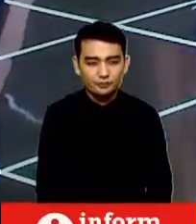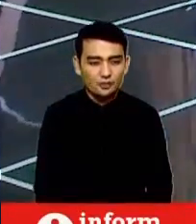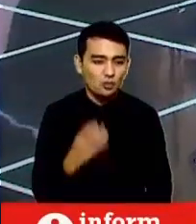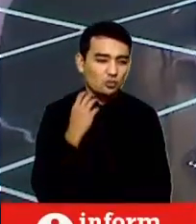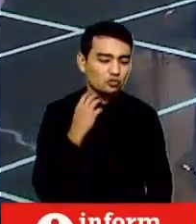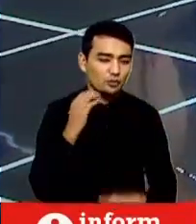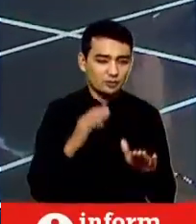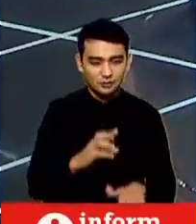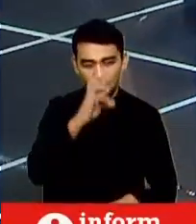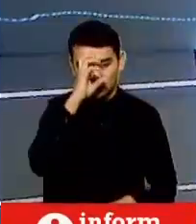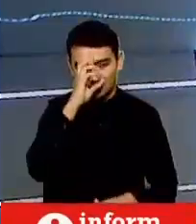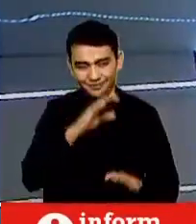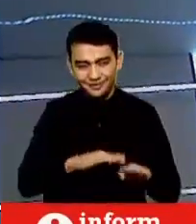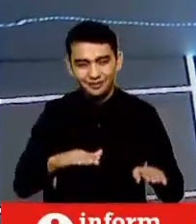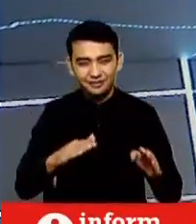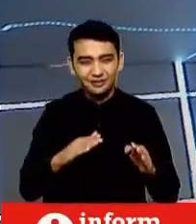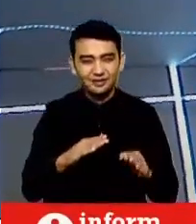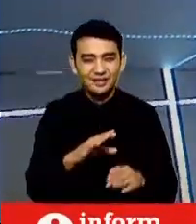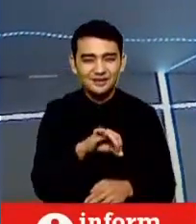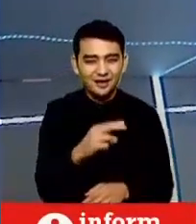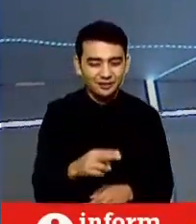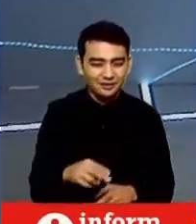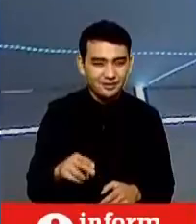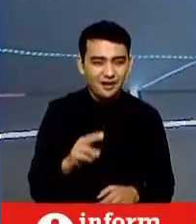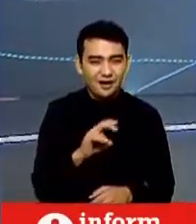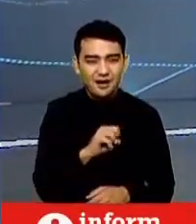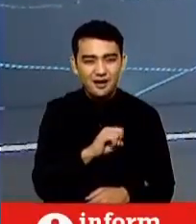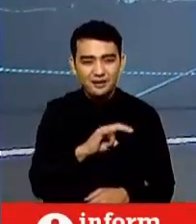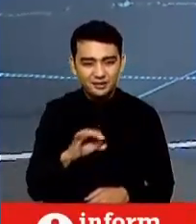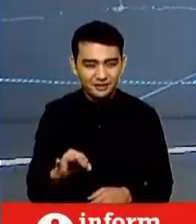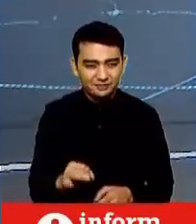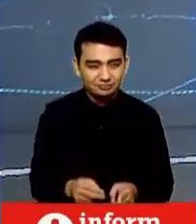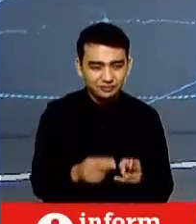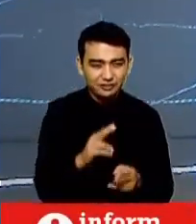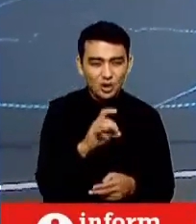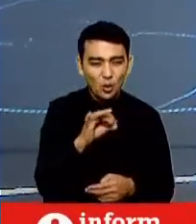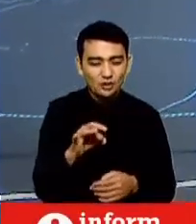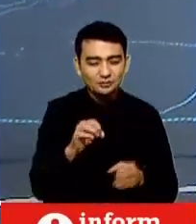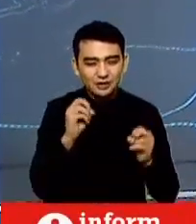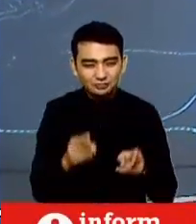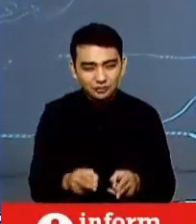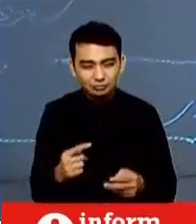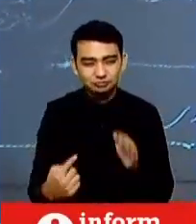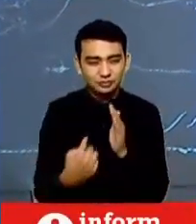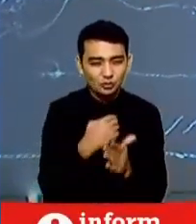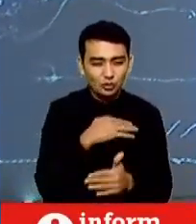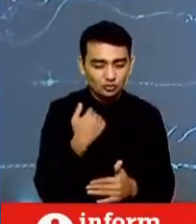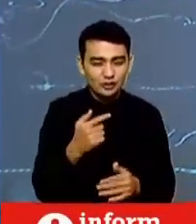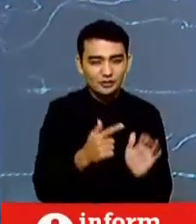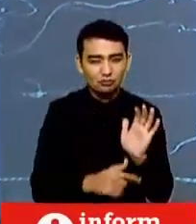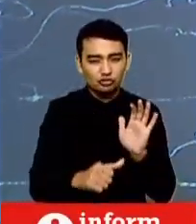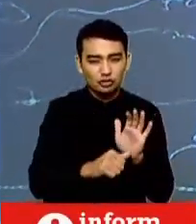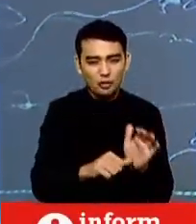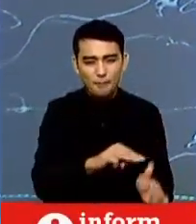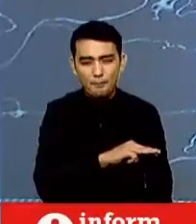Көкшетауда мемлекеттік балабақшаларға антитеррорлық қауіпсіздікті қамтамасыз ету үшін 76 миллион теңгеге сатып алынған биометрия мен